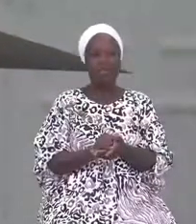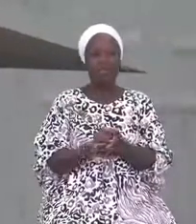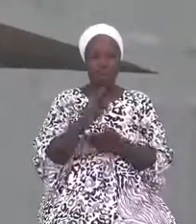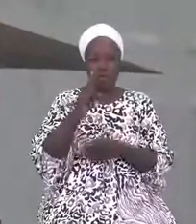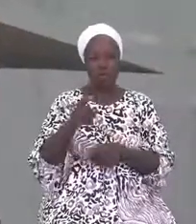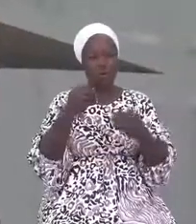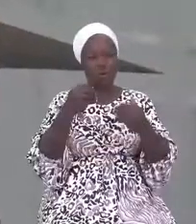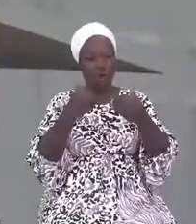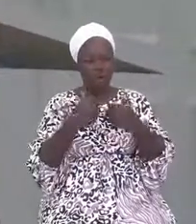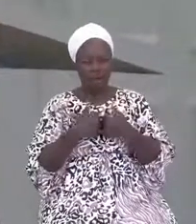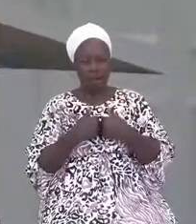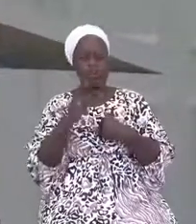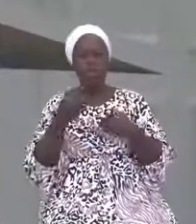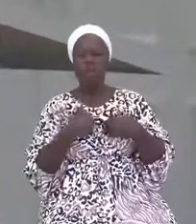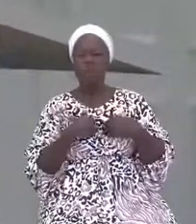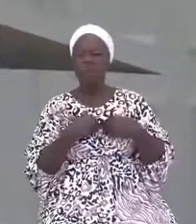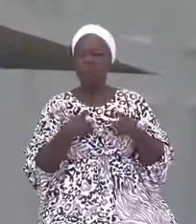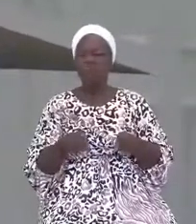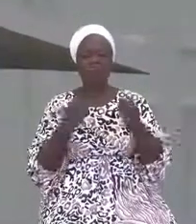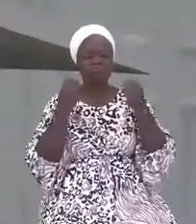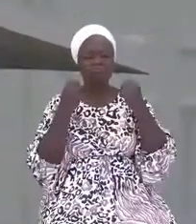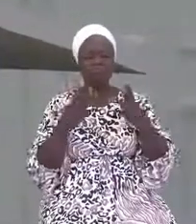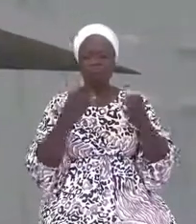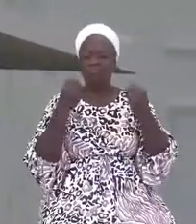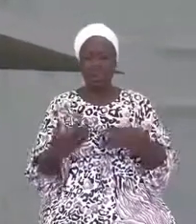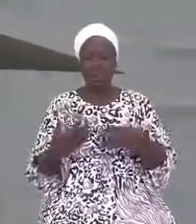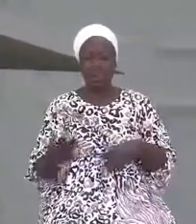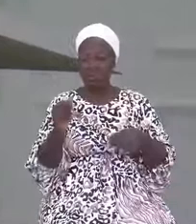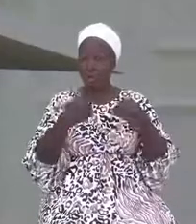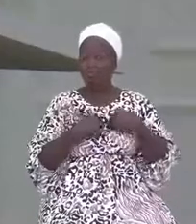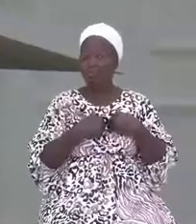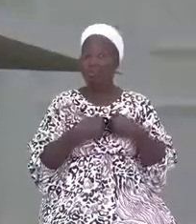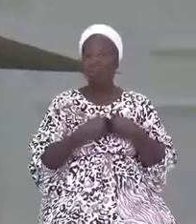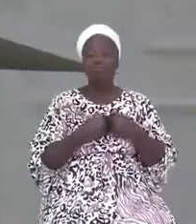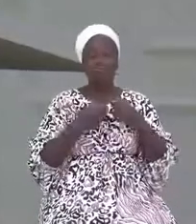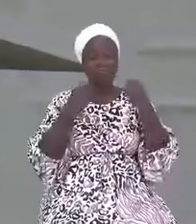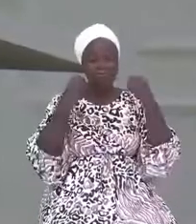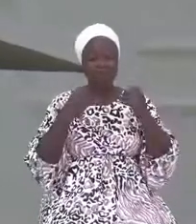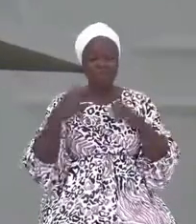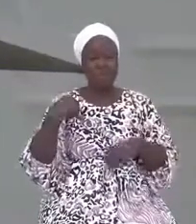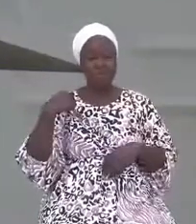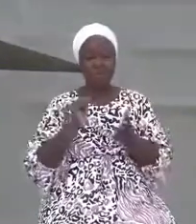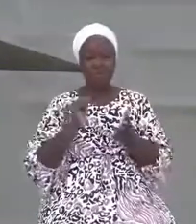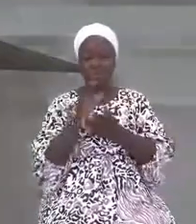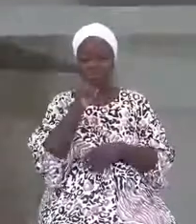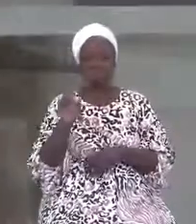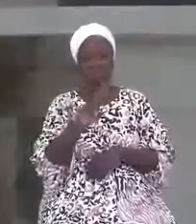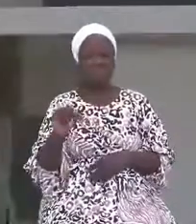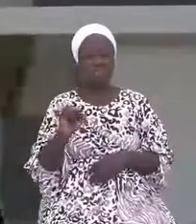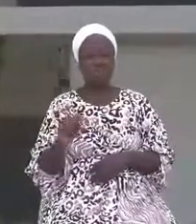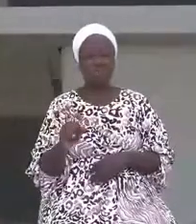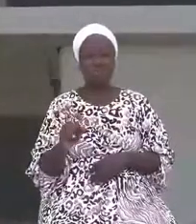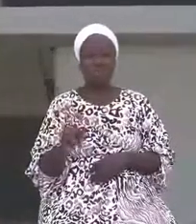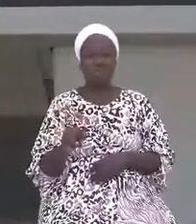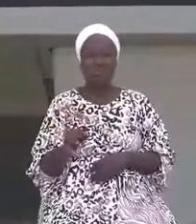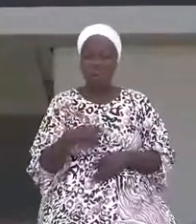Tu as beaucoup, tu en as beaucoup. Il y a beaucoup d'habits que tu n'utilises même pas. Tu as trop de